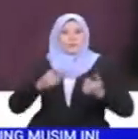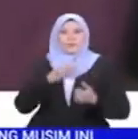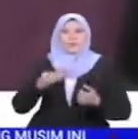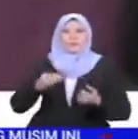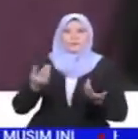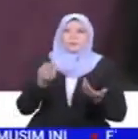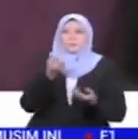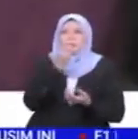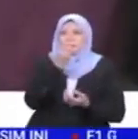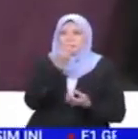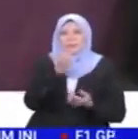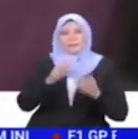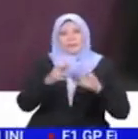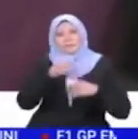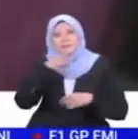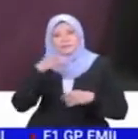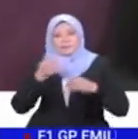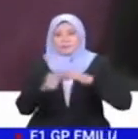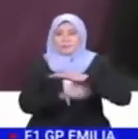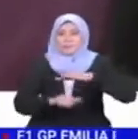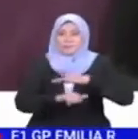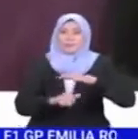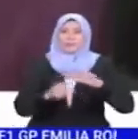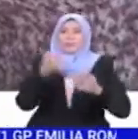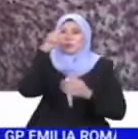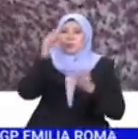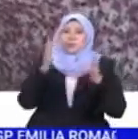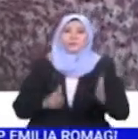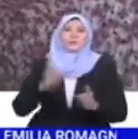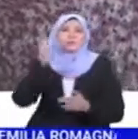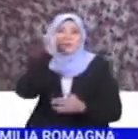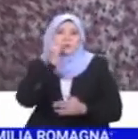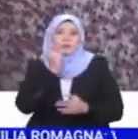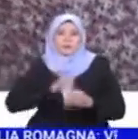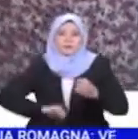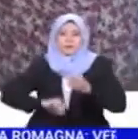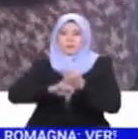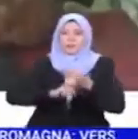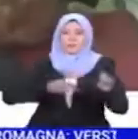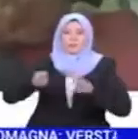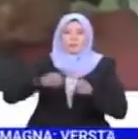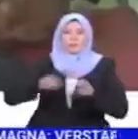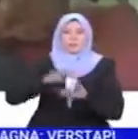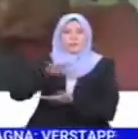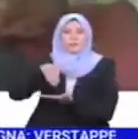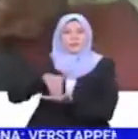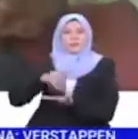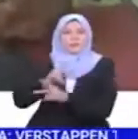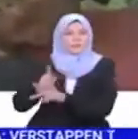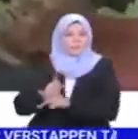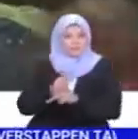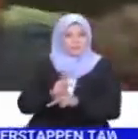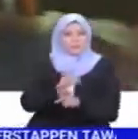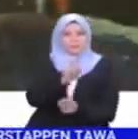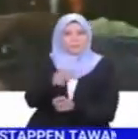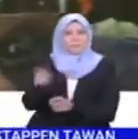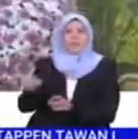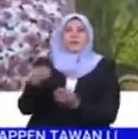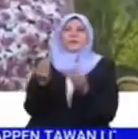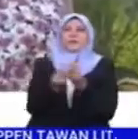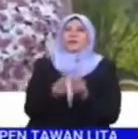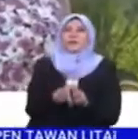kering kepada 70 penghuni warga emas serta sumbangan kepada pihak pengurusan pusat jagaan tersebut berjumlah